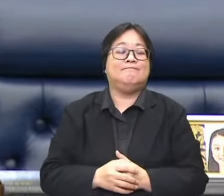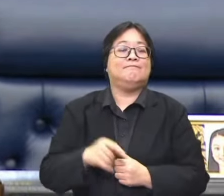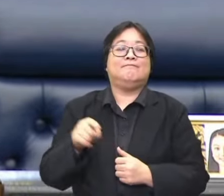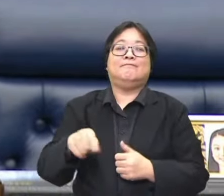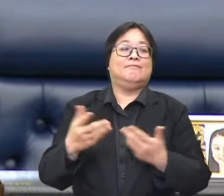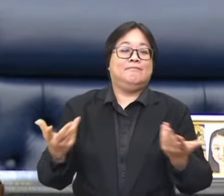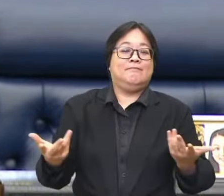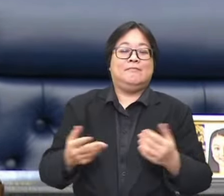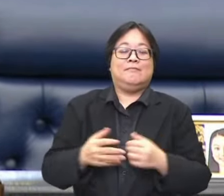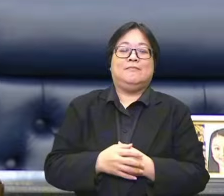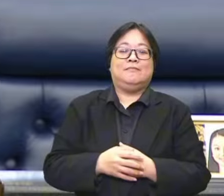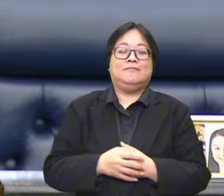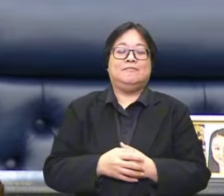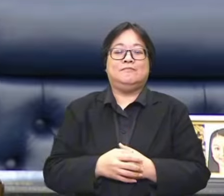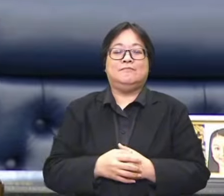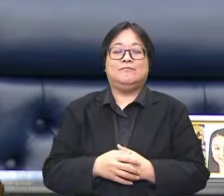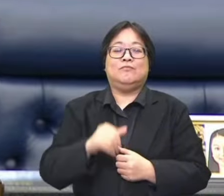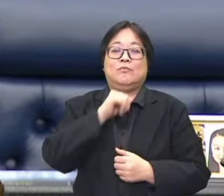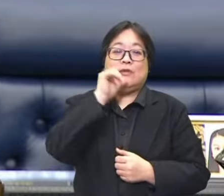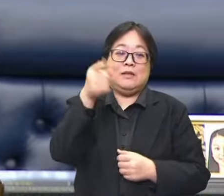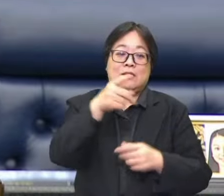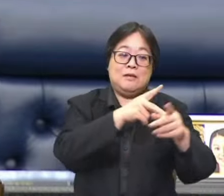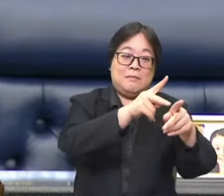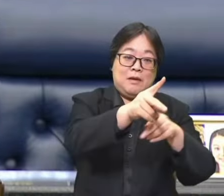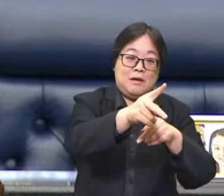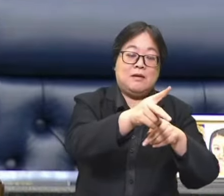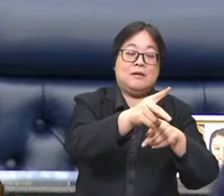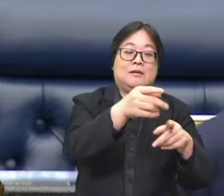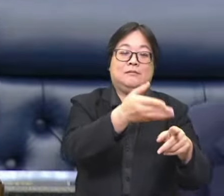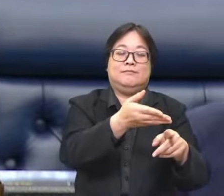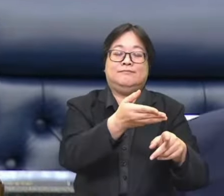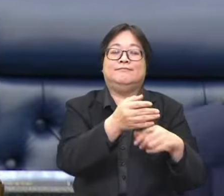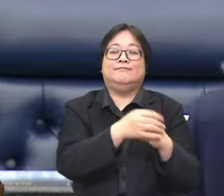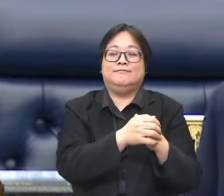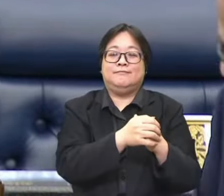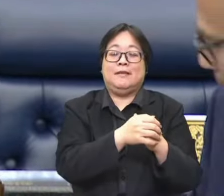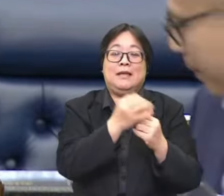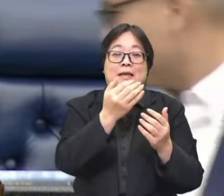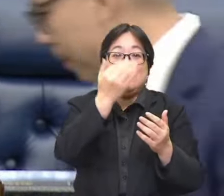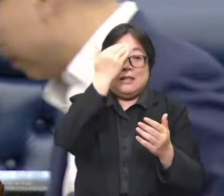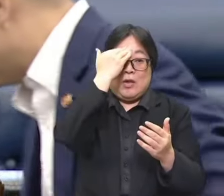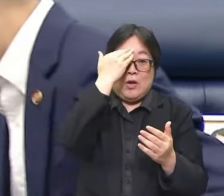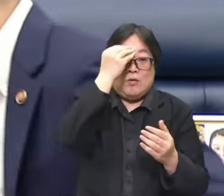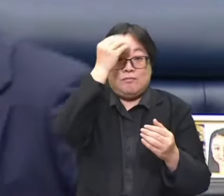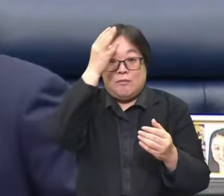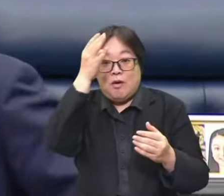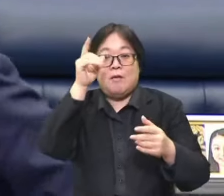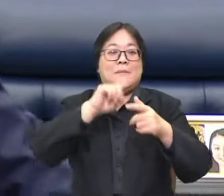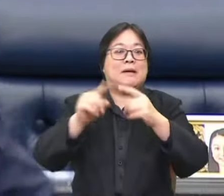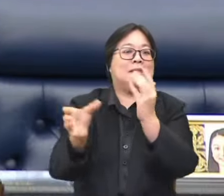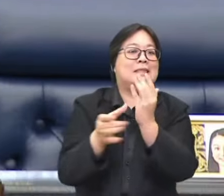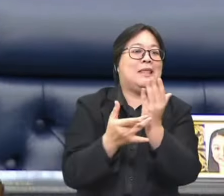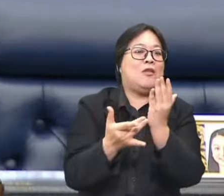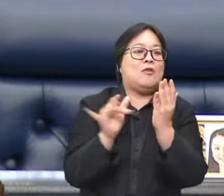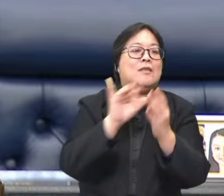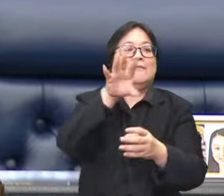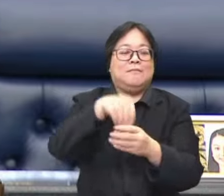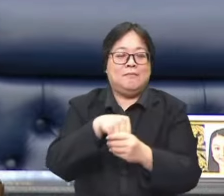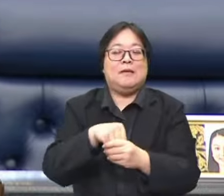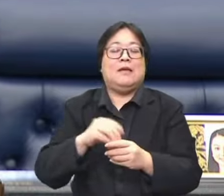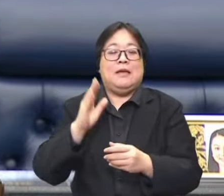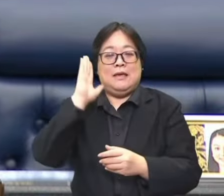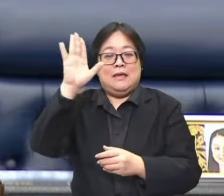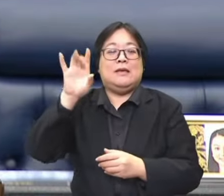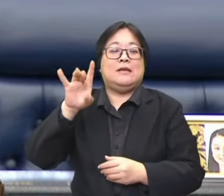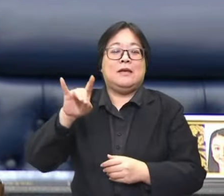menggunakan bukan saja kepakaran secara ilmu tetapi juga teknologi. Jadi insyaAllah hasil